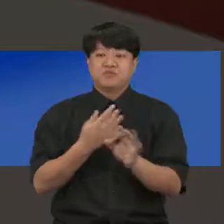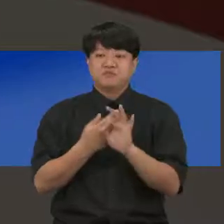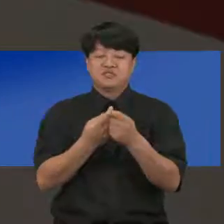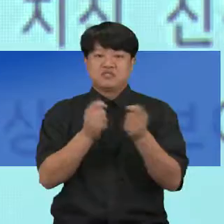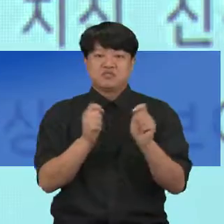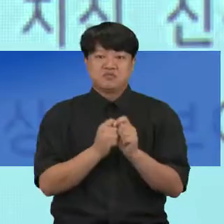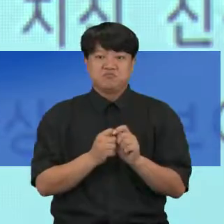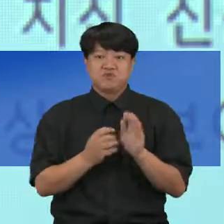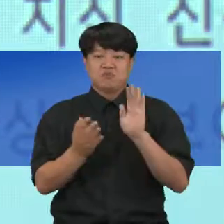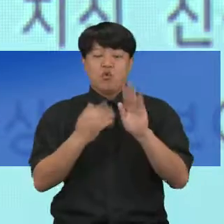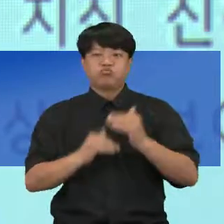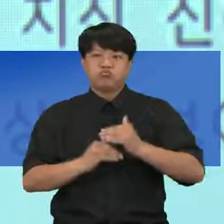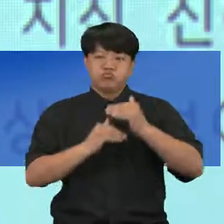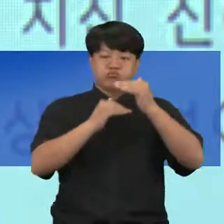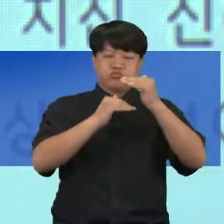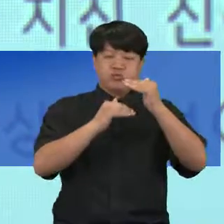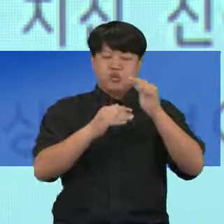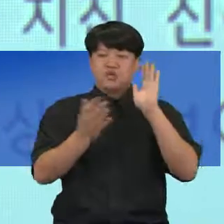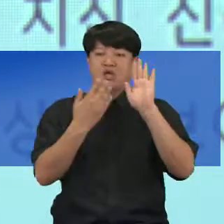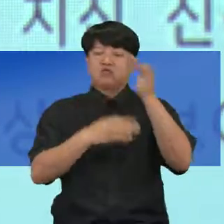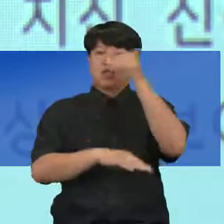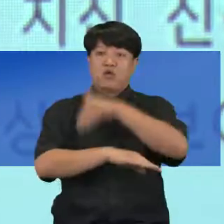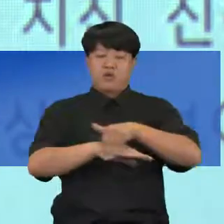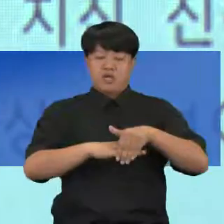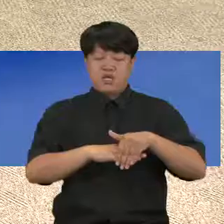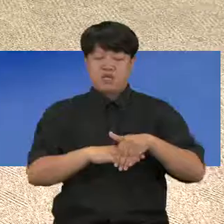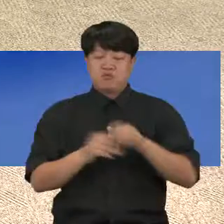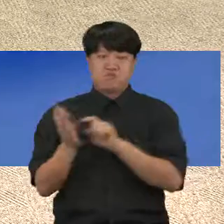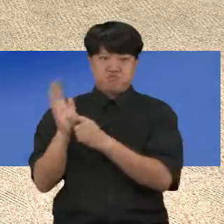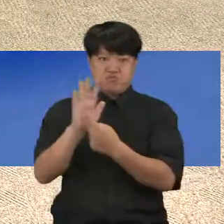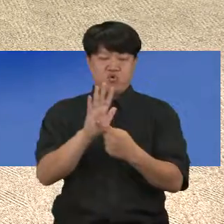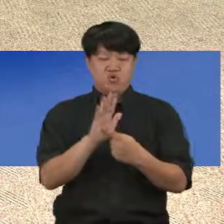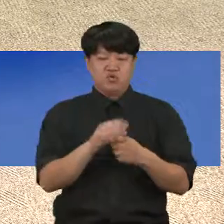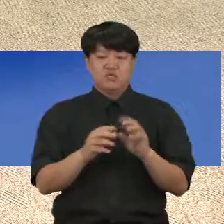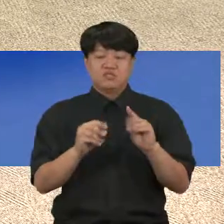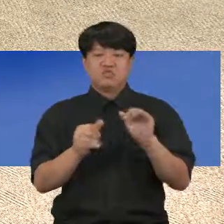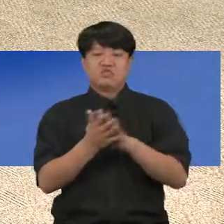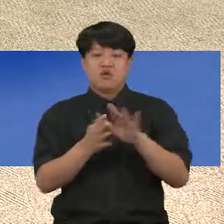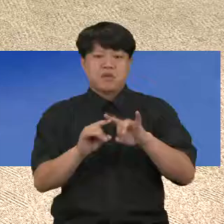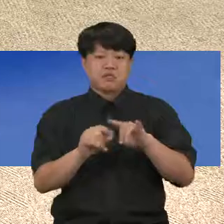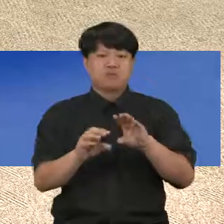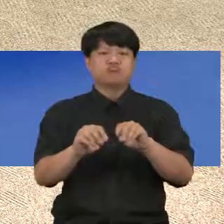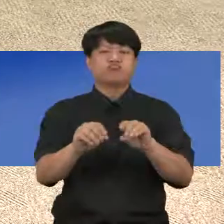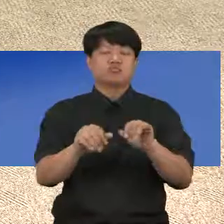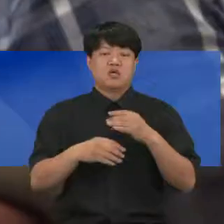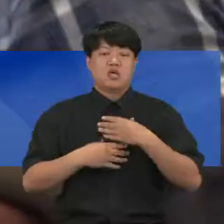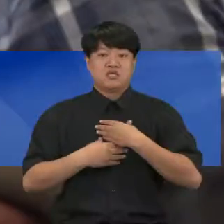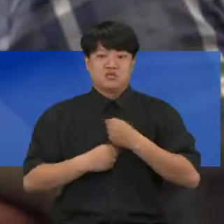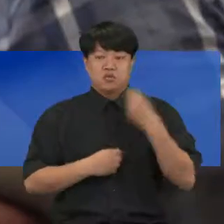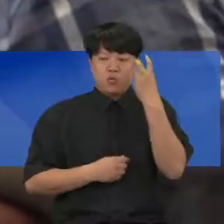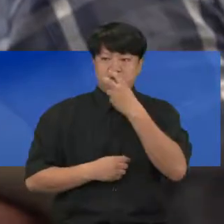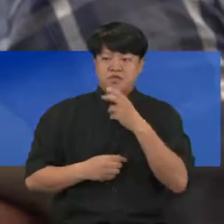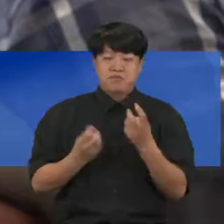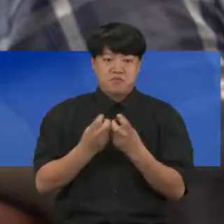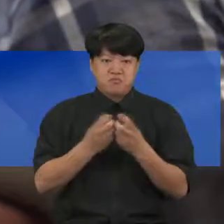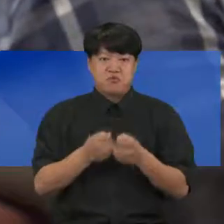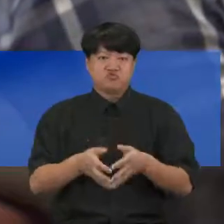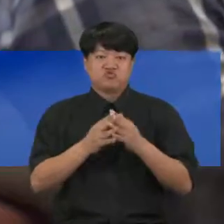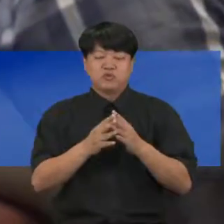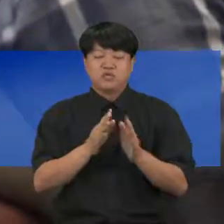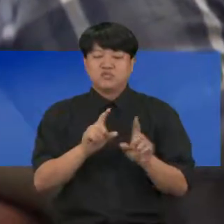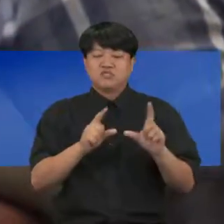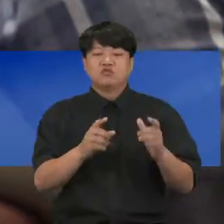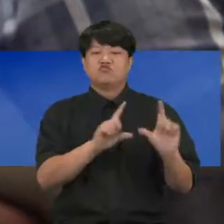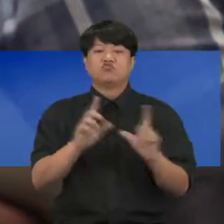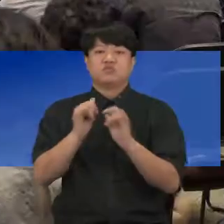이후의 활동 경과와 향후 계획을 대외적으로 공유하고 지열발전 부지에 안전한 관리 방안 수립에 지역